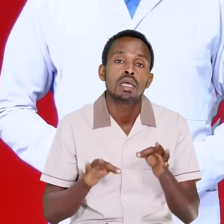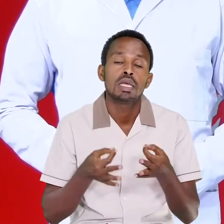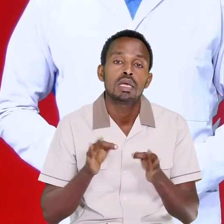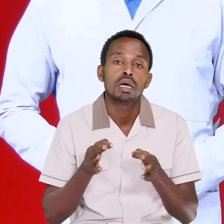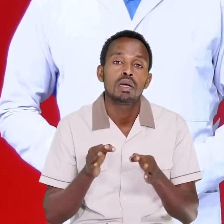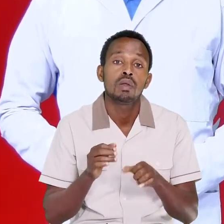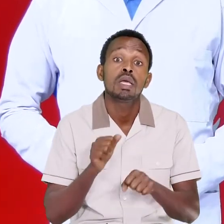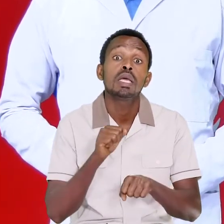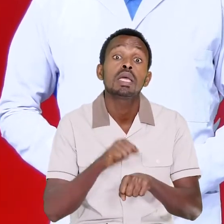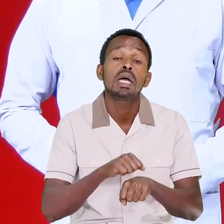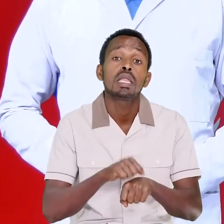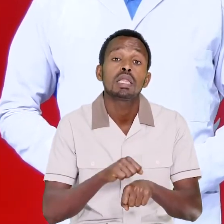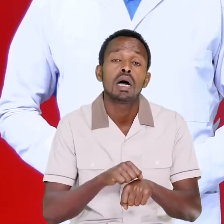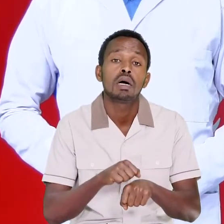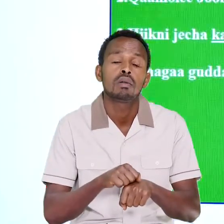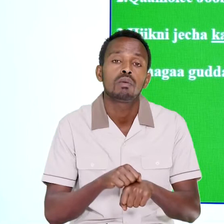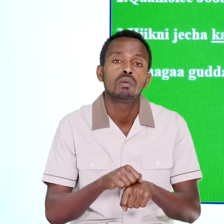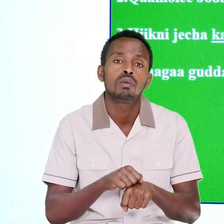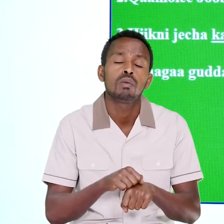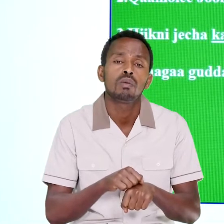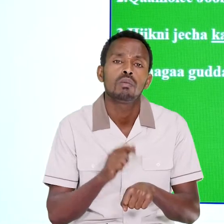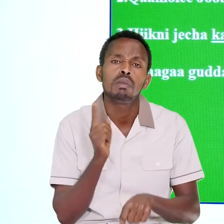jecha kattaa jedhu maali?